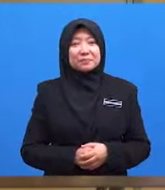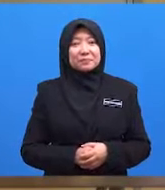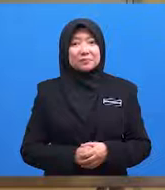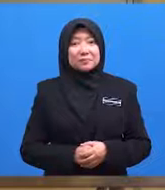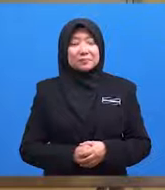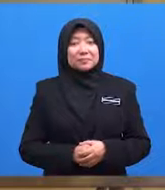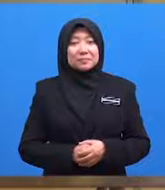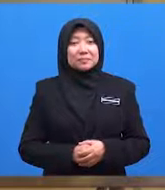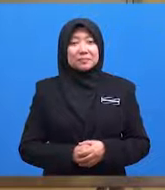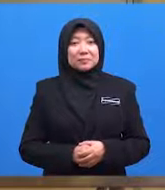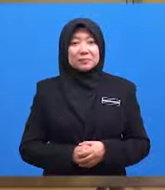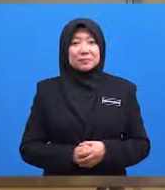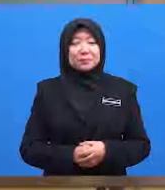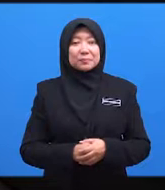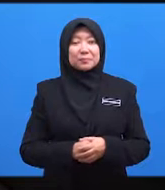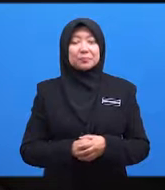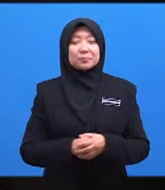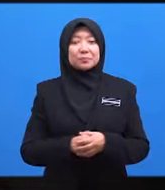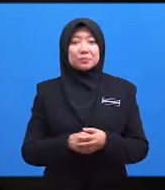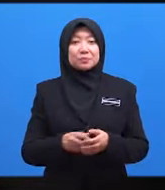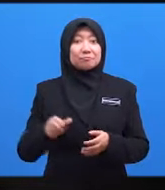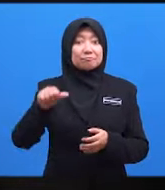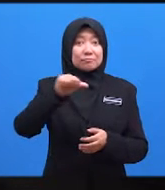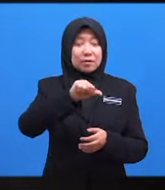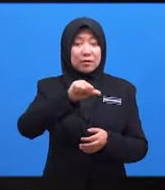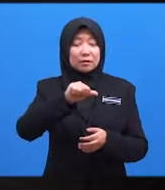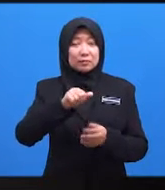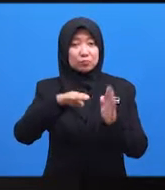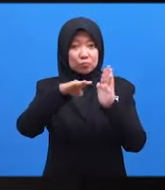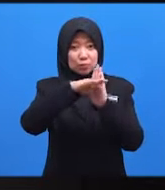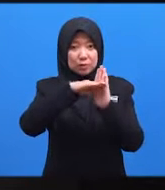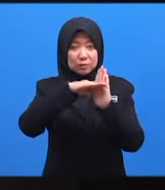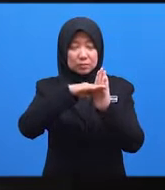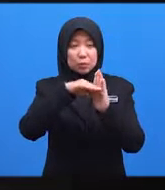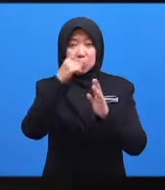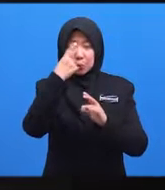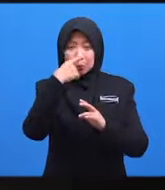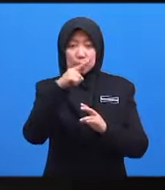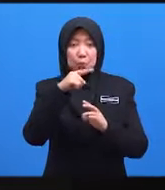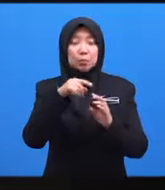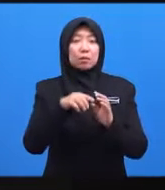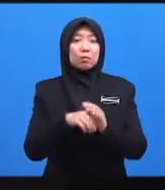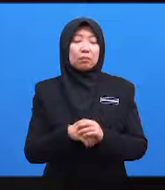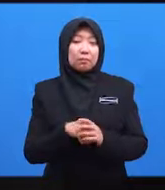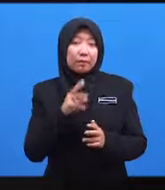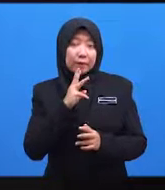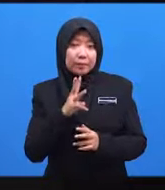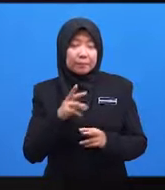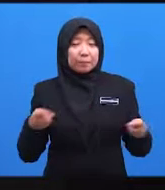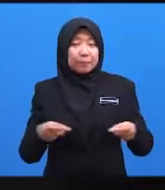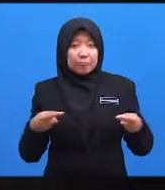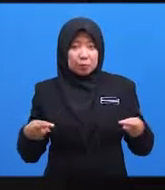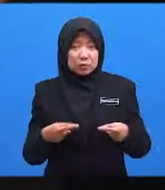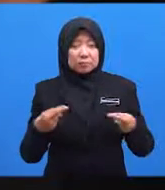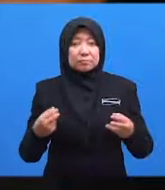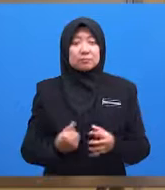Jak penyukat digunakan ketika menyukat sedikit air rebusan spaghetti sebelum